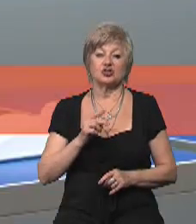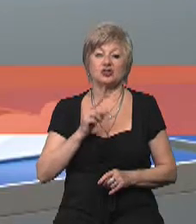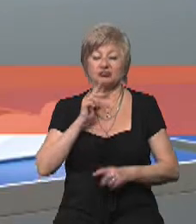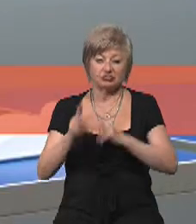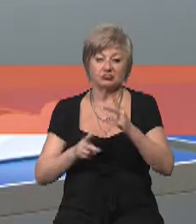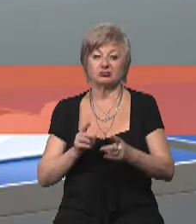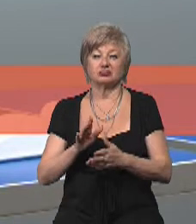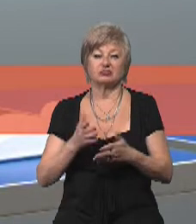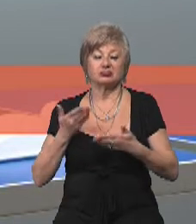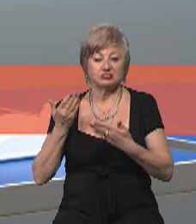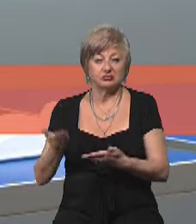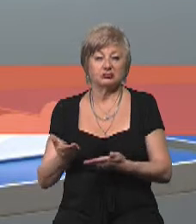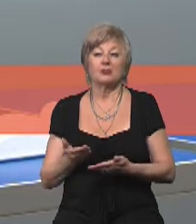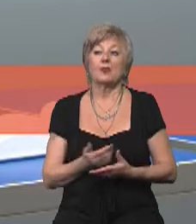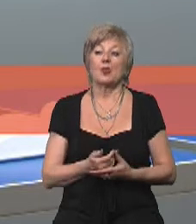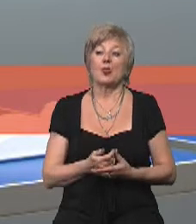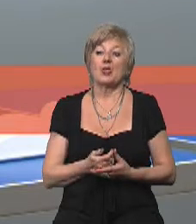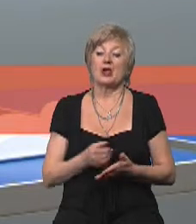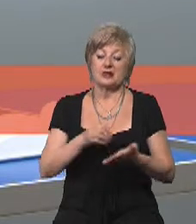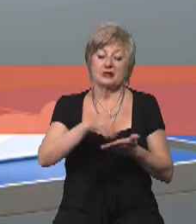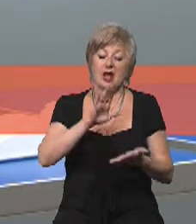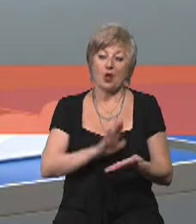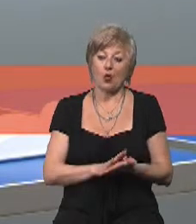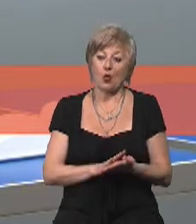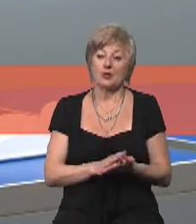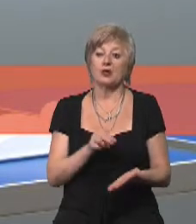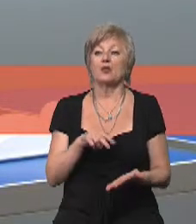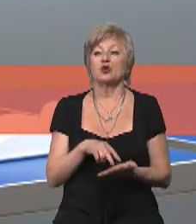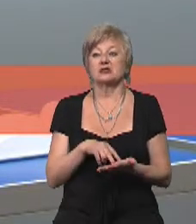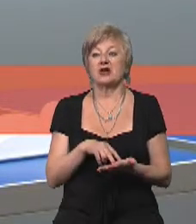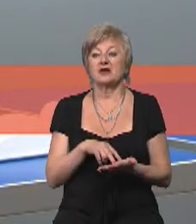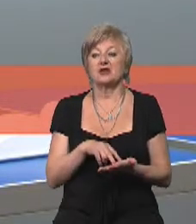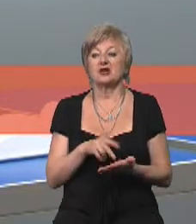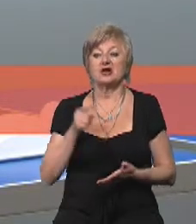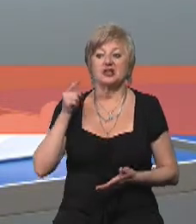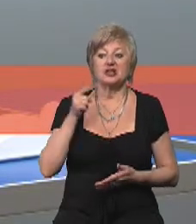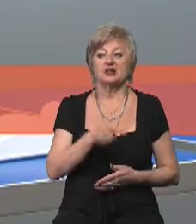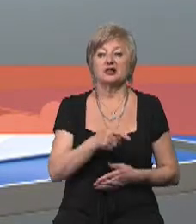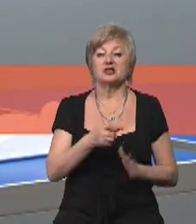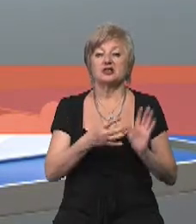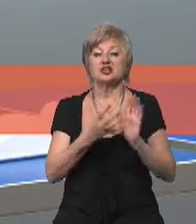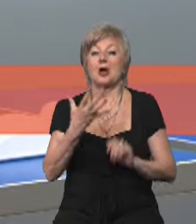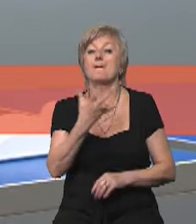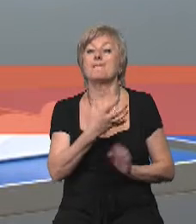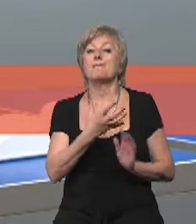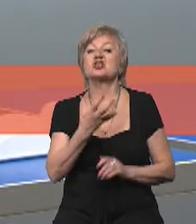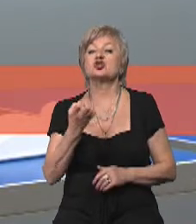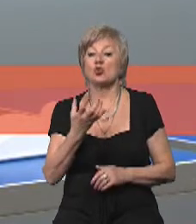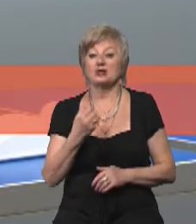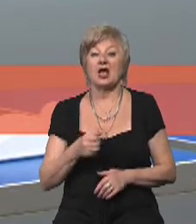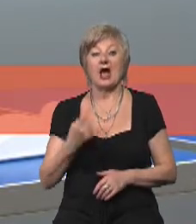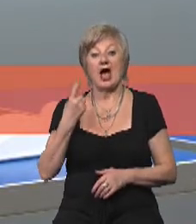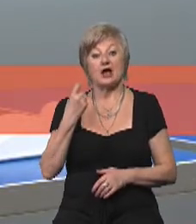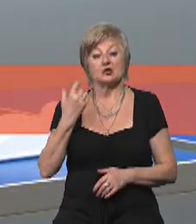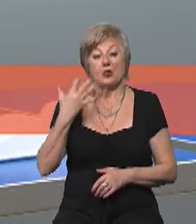приблизно, так, на облік поставлено 1500 осіб, з них